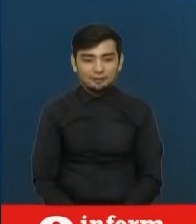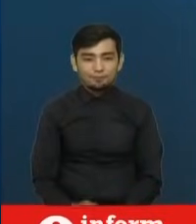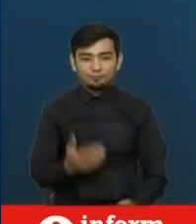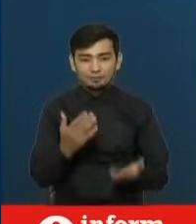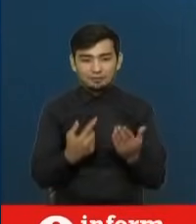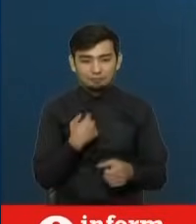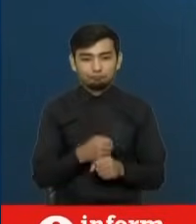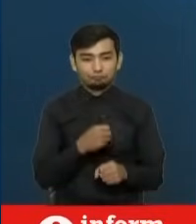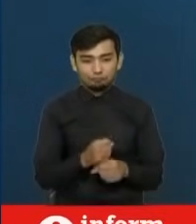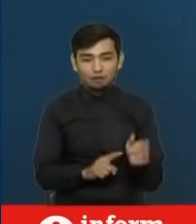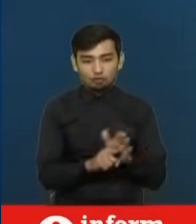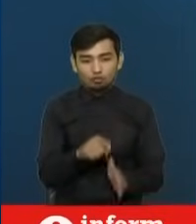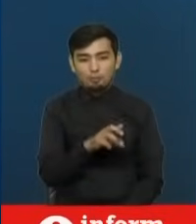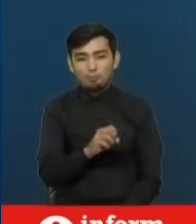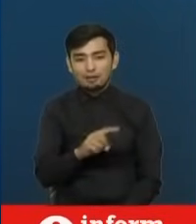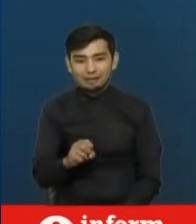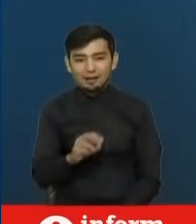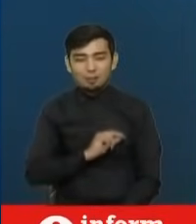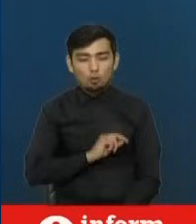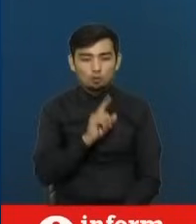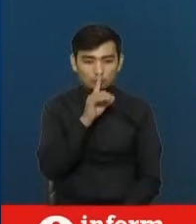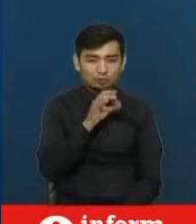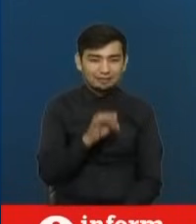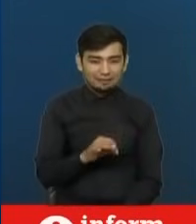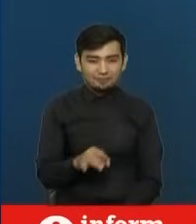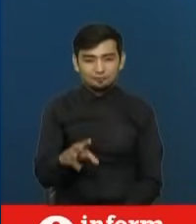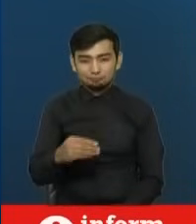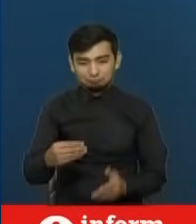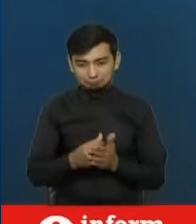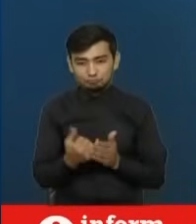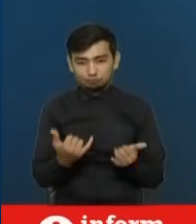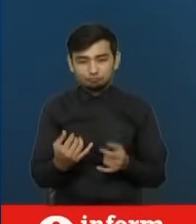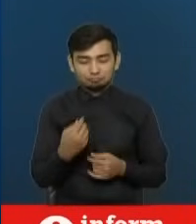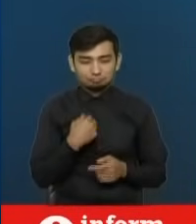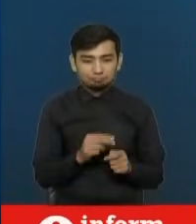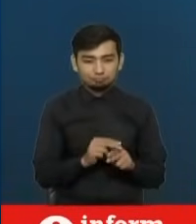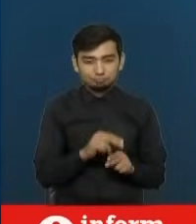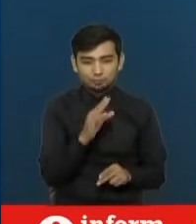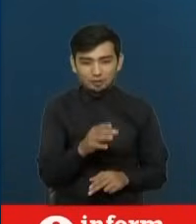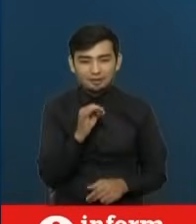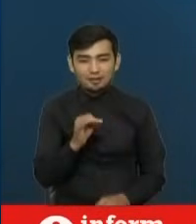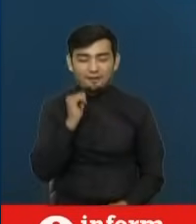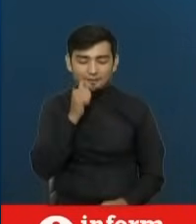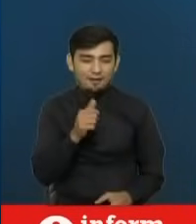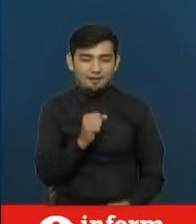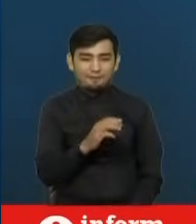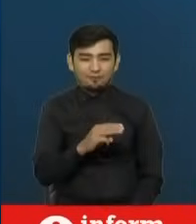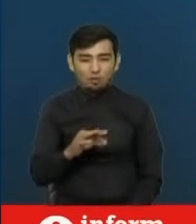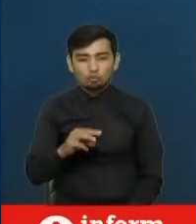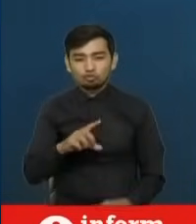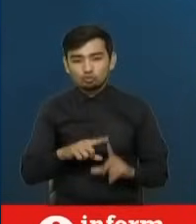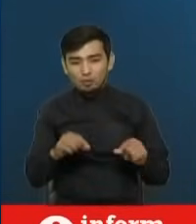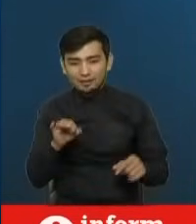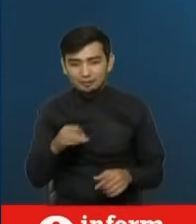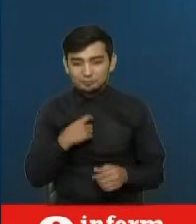делать Просто база работать не будет собез по оплаты потому что свидетельства нету со автошкола поэтому плату